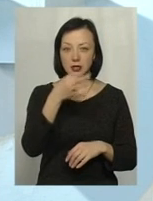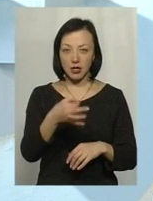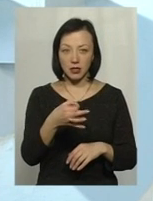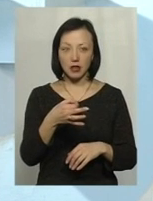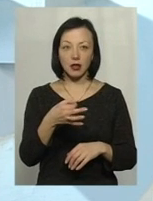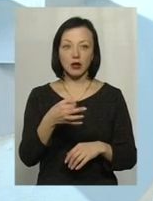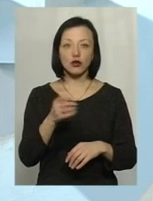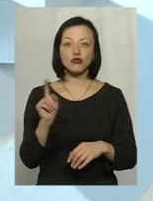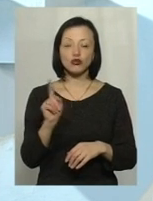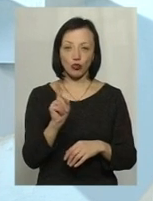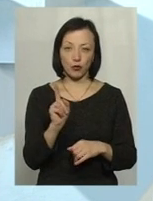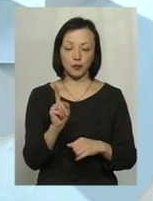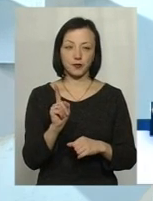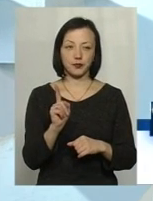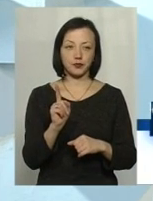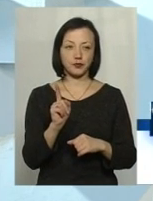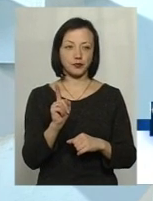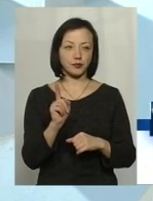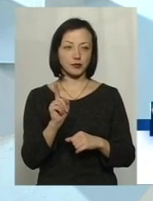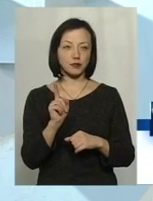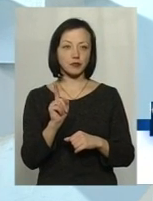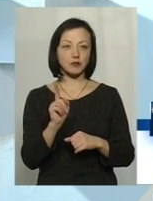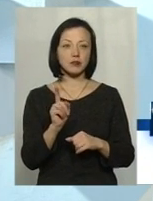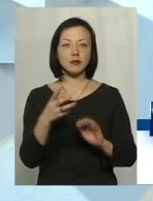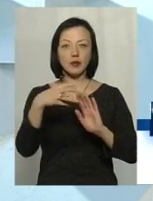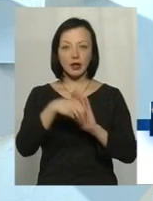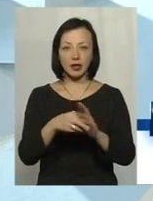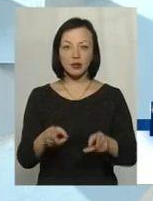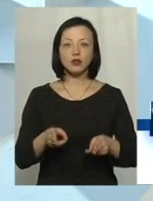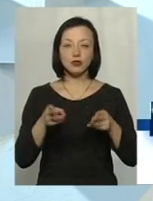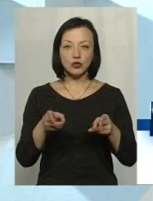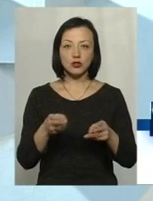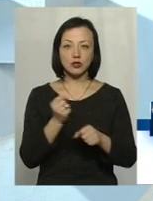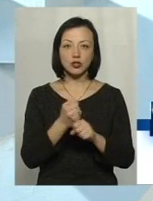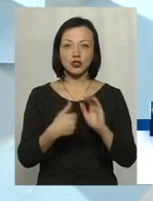перед громадою про те, що в структурі злочинності скоєно